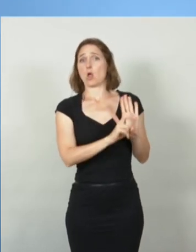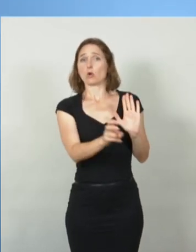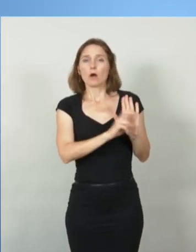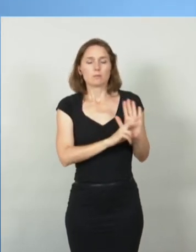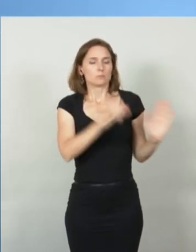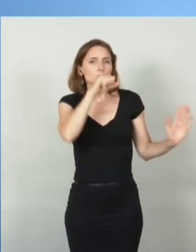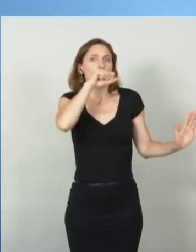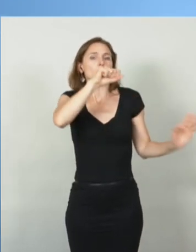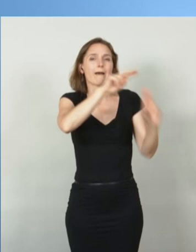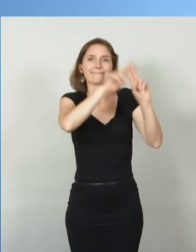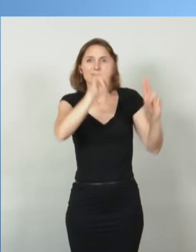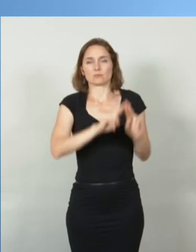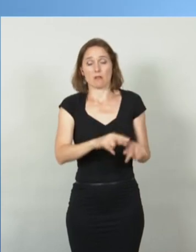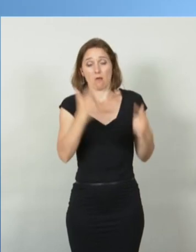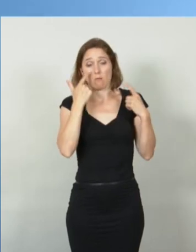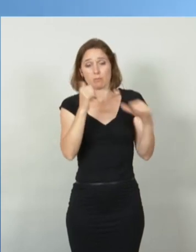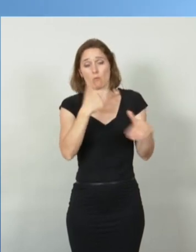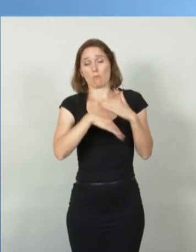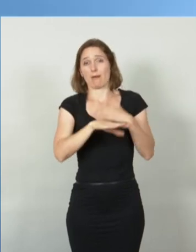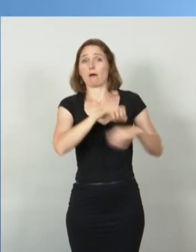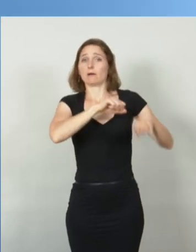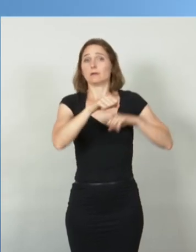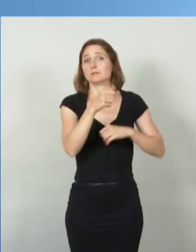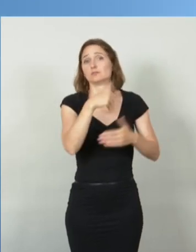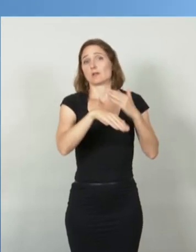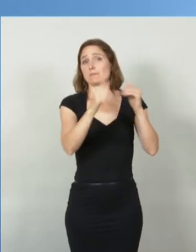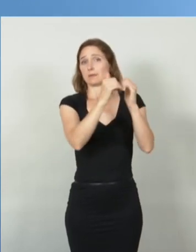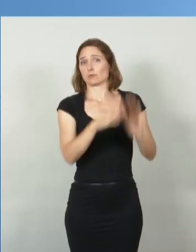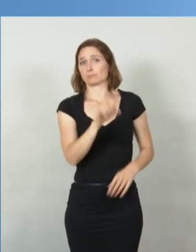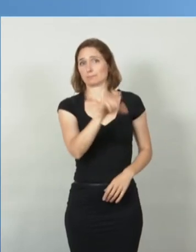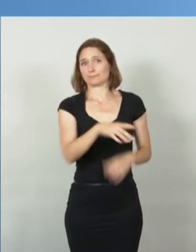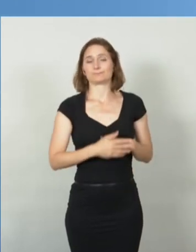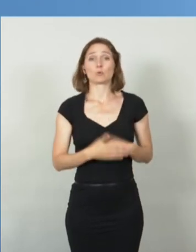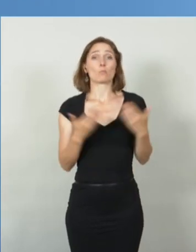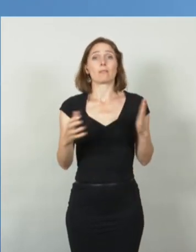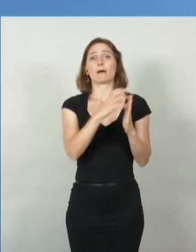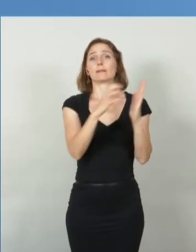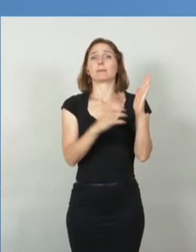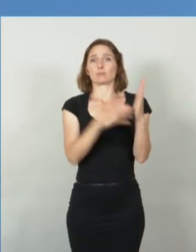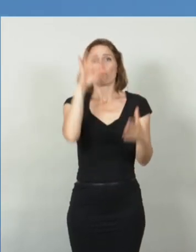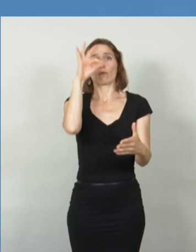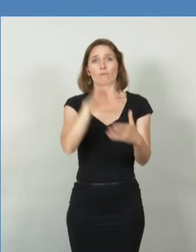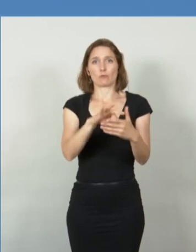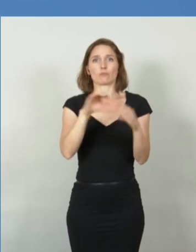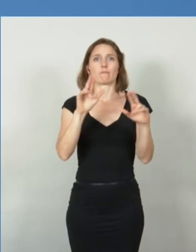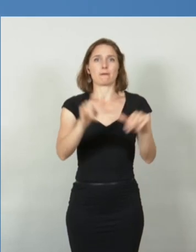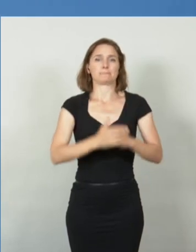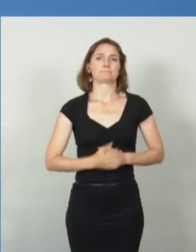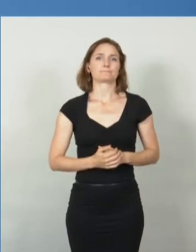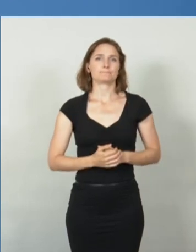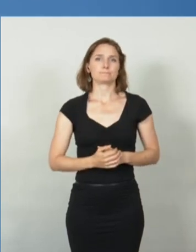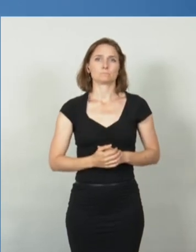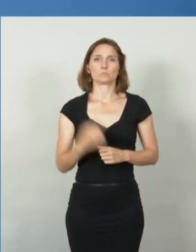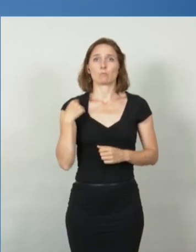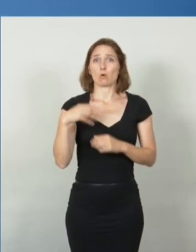l'international nous passons aux voies pour ces délibérations la 14